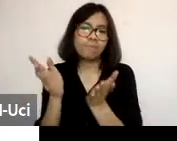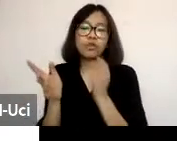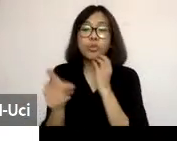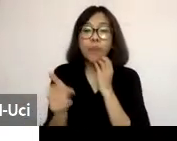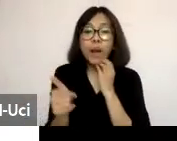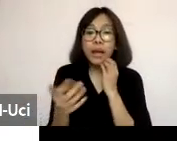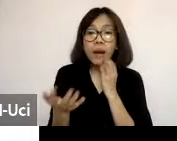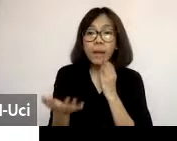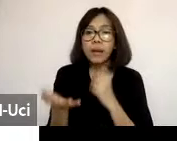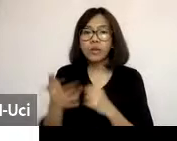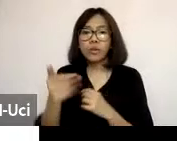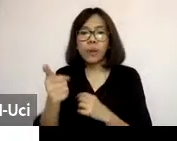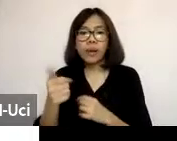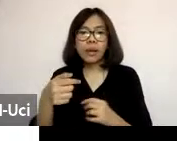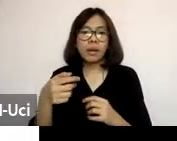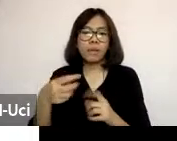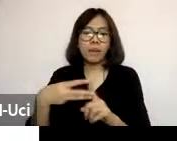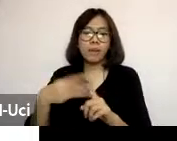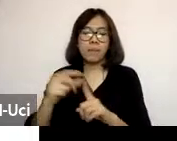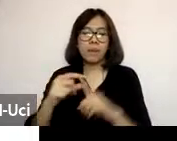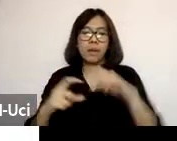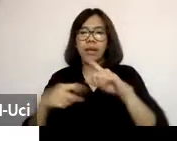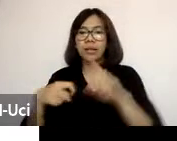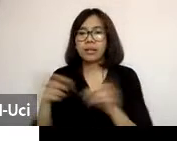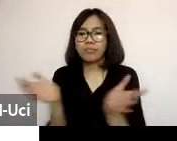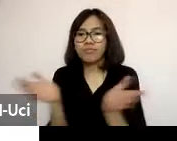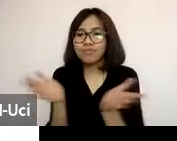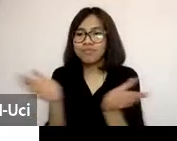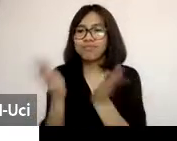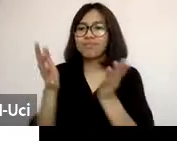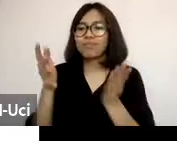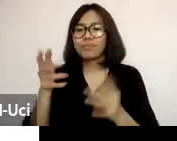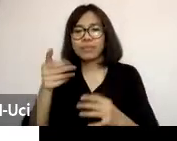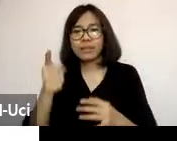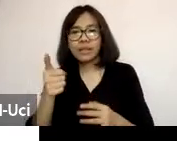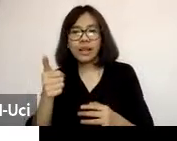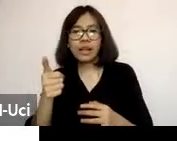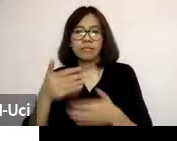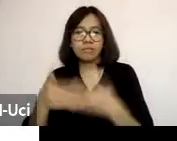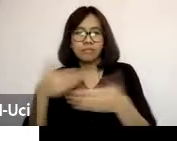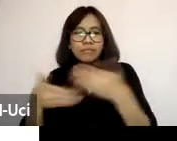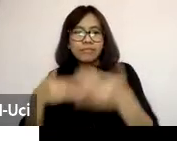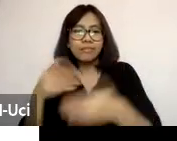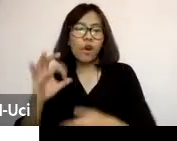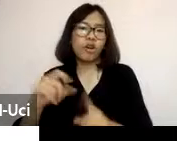kita memerlukan proses OTR